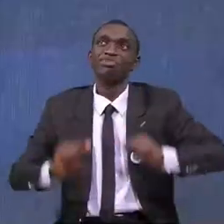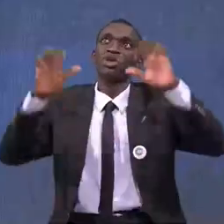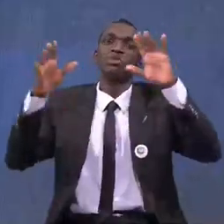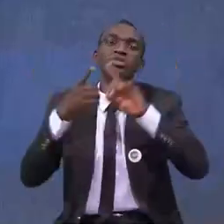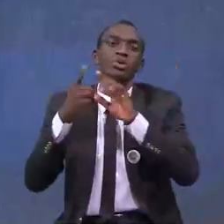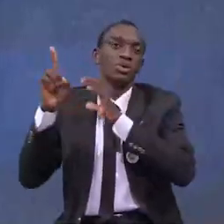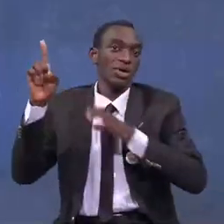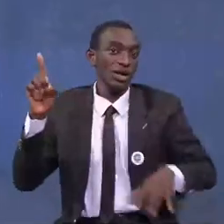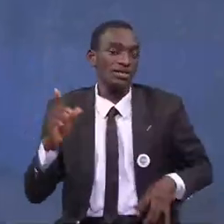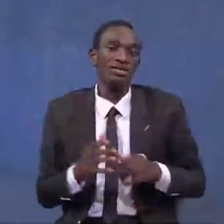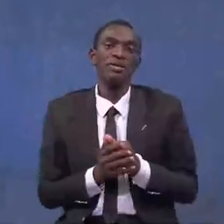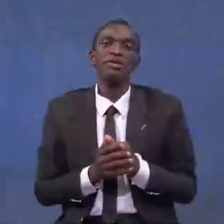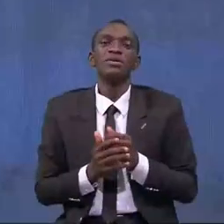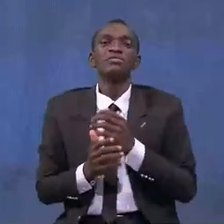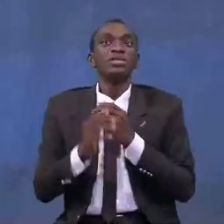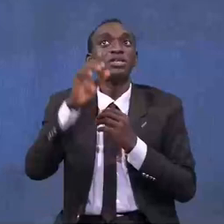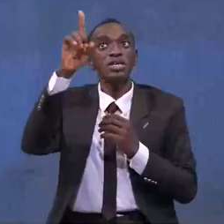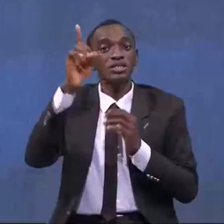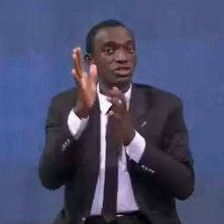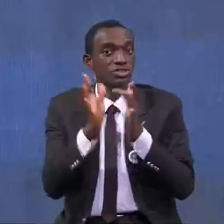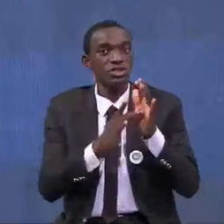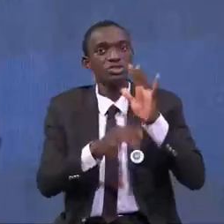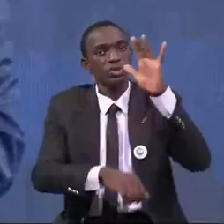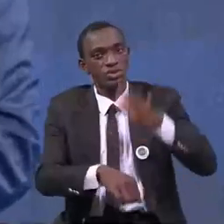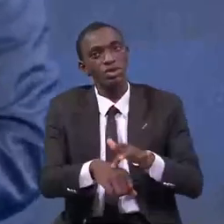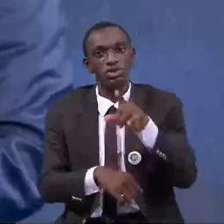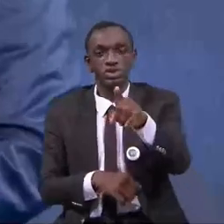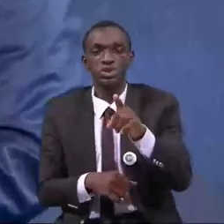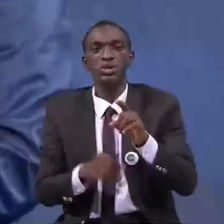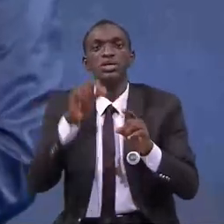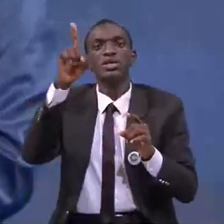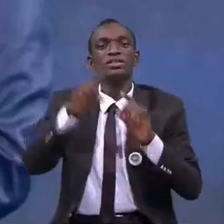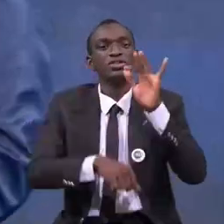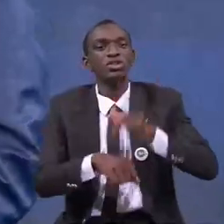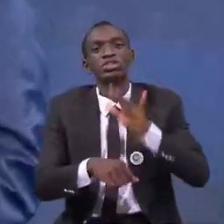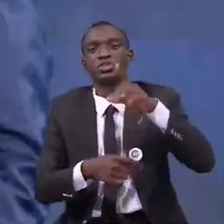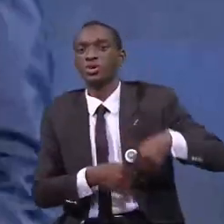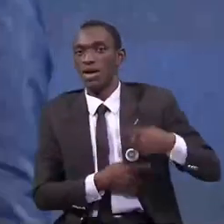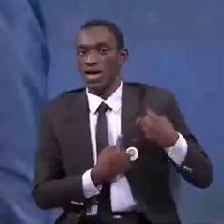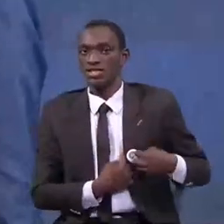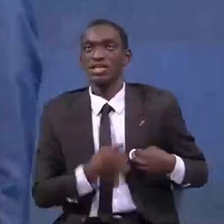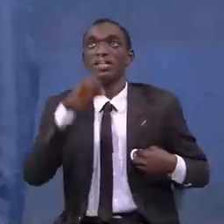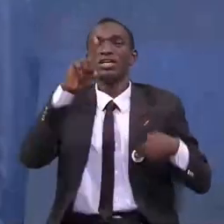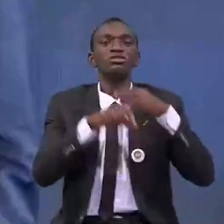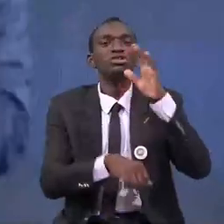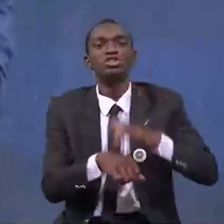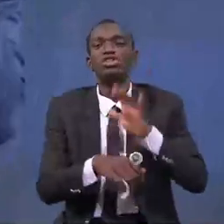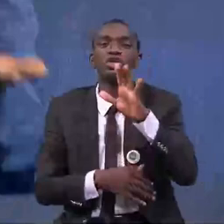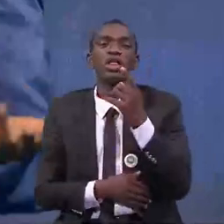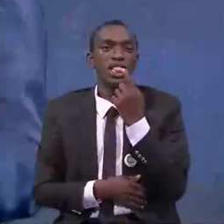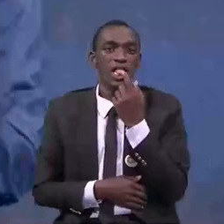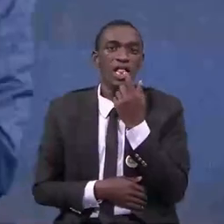à Christ et lui vous touche il touchera votre cœur il va toucher